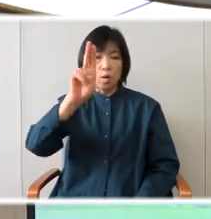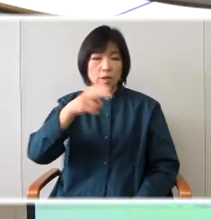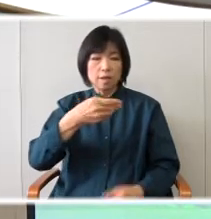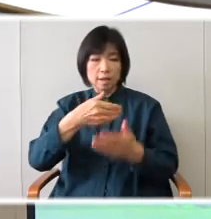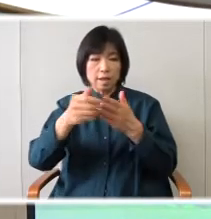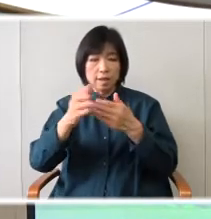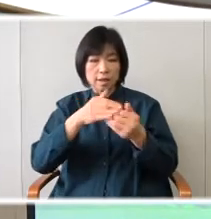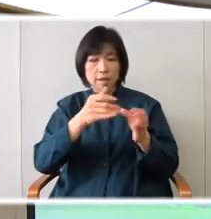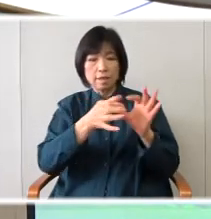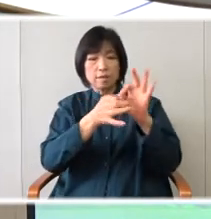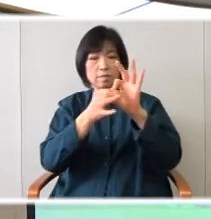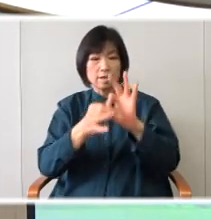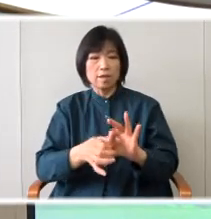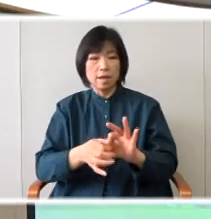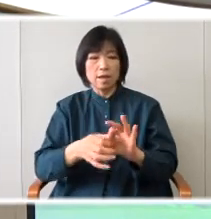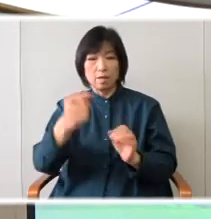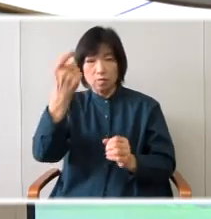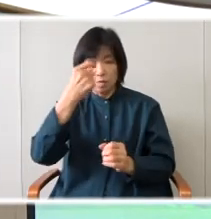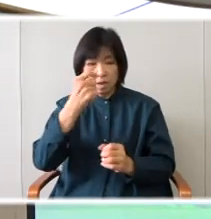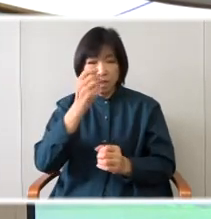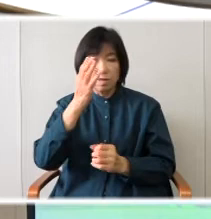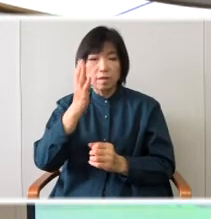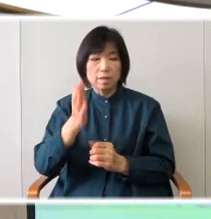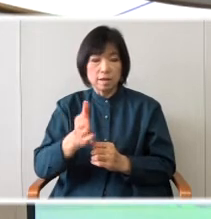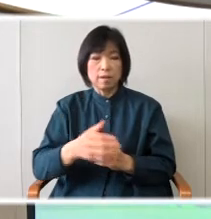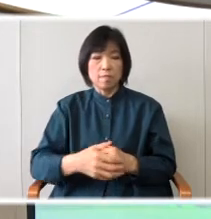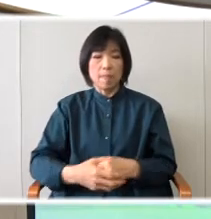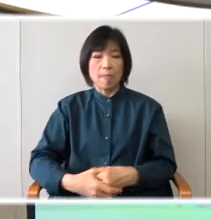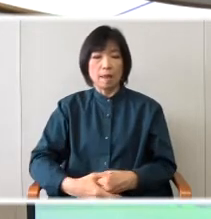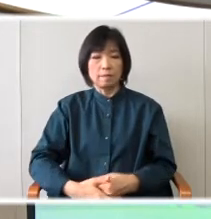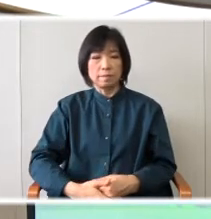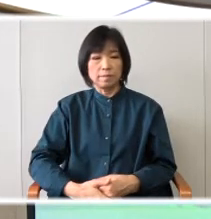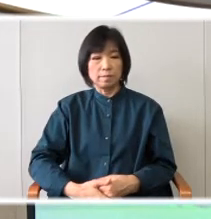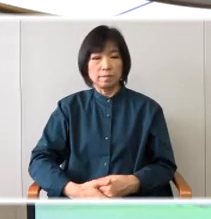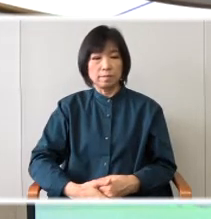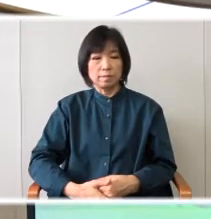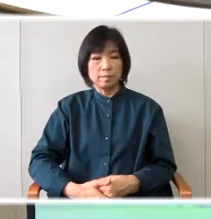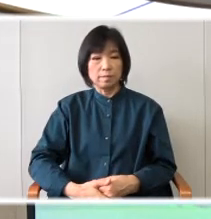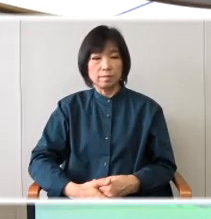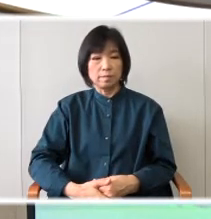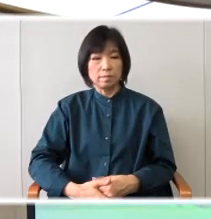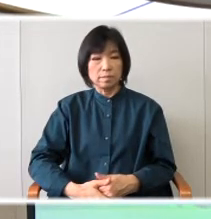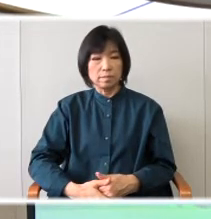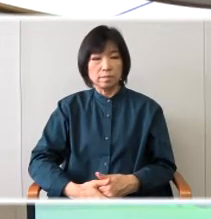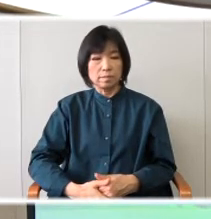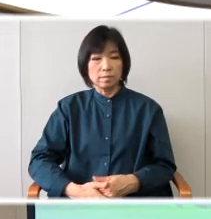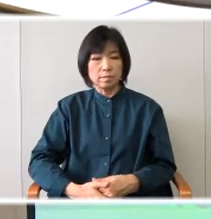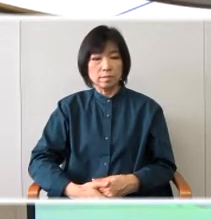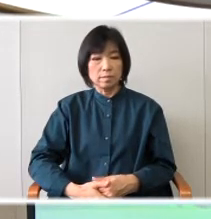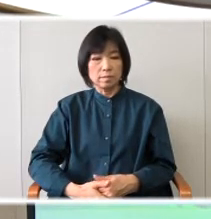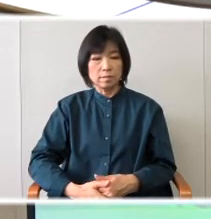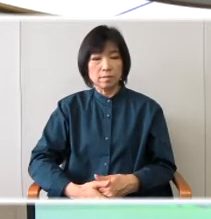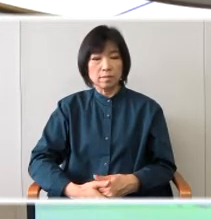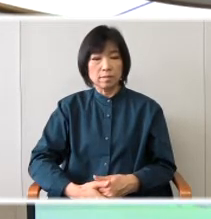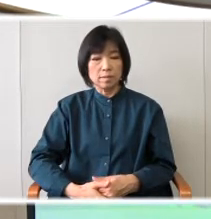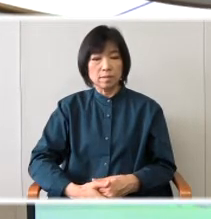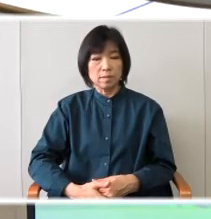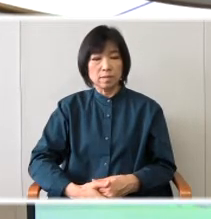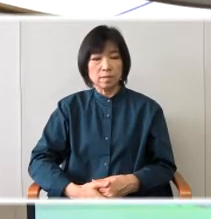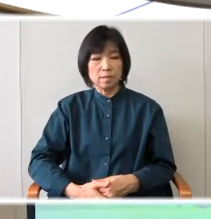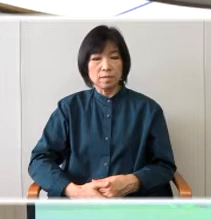とプレトダイレクトさんの協定がやっぱこういう形につながっているというような理解でよろしい